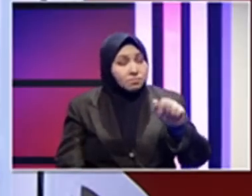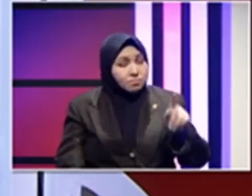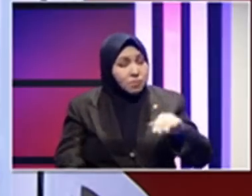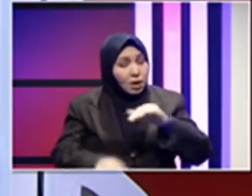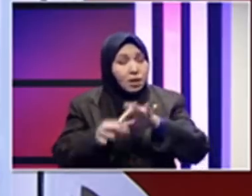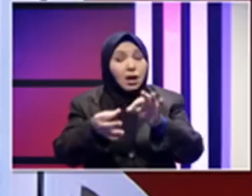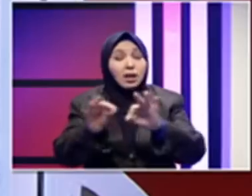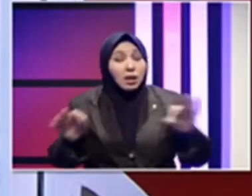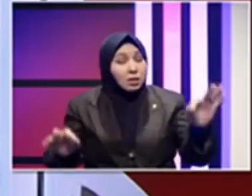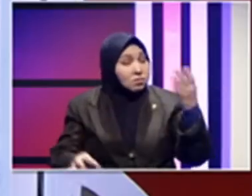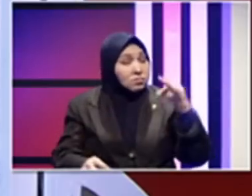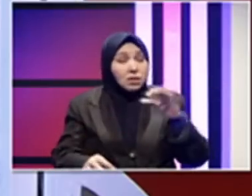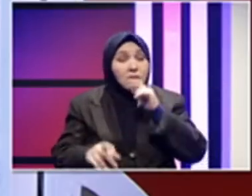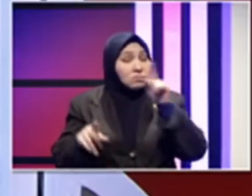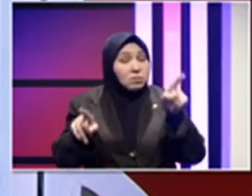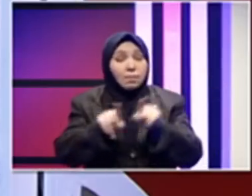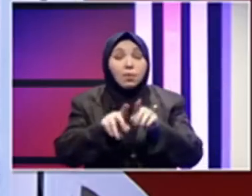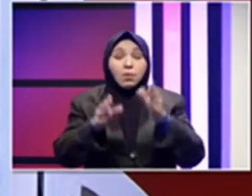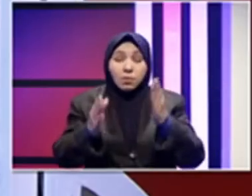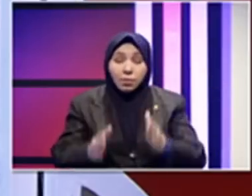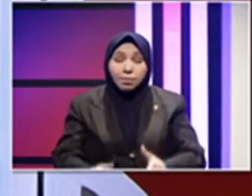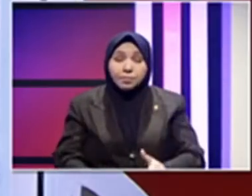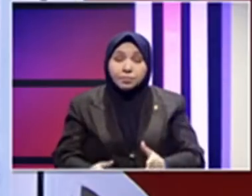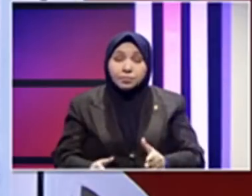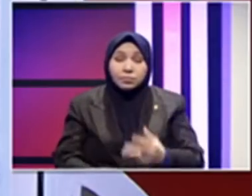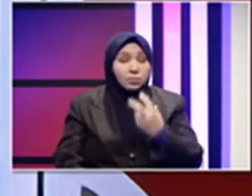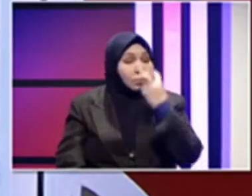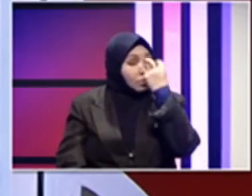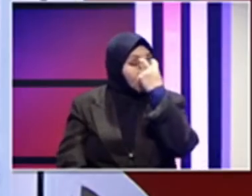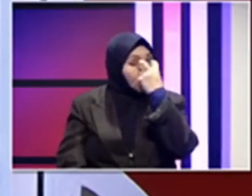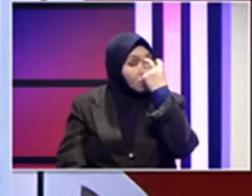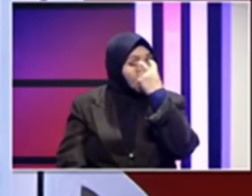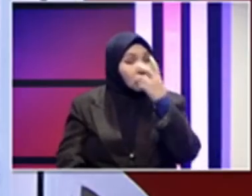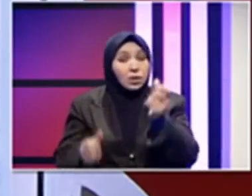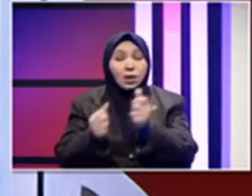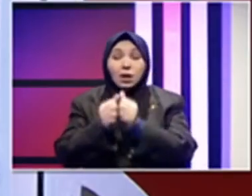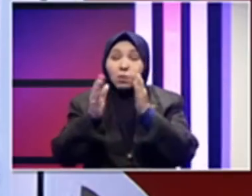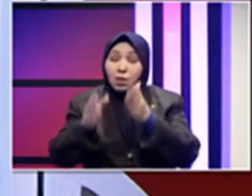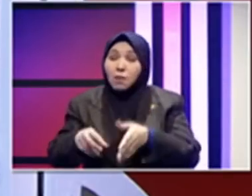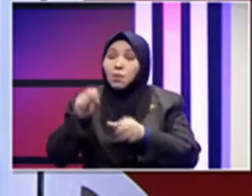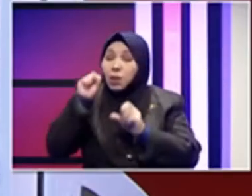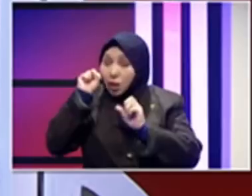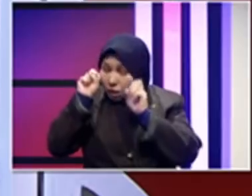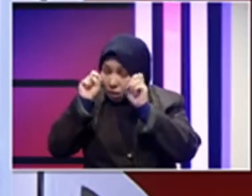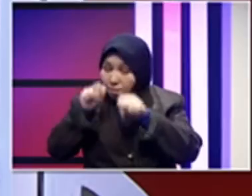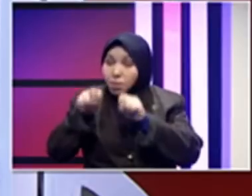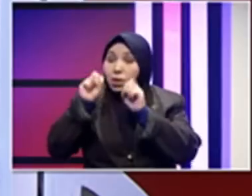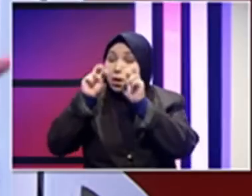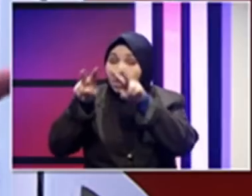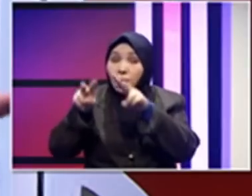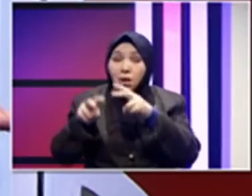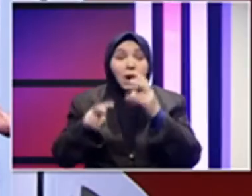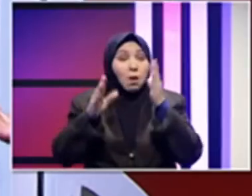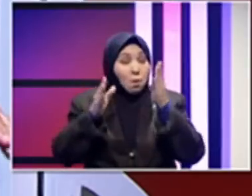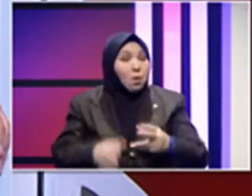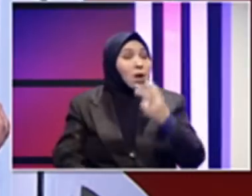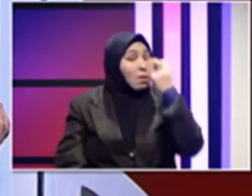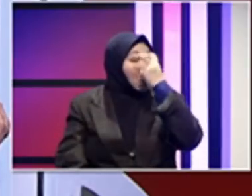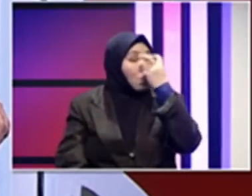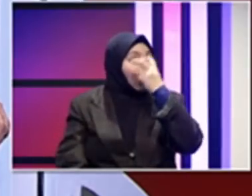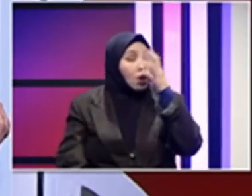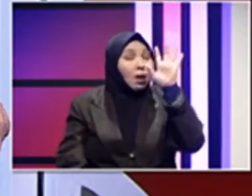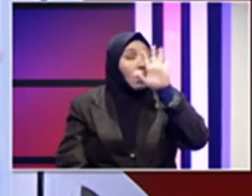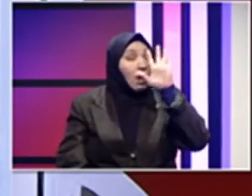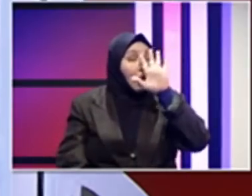ayat yang ke-19, tidak sama orang yang buta dengan orang yang dapat melihat. Orang buta tak nampaklah ustaz, ya. Ataupun kalau